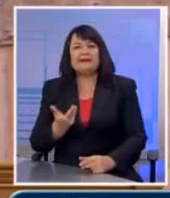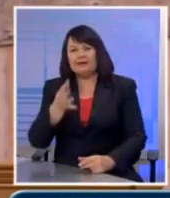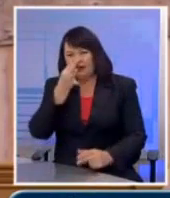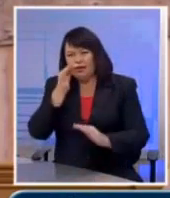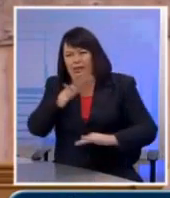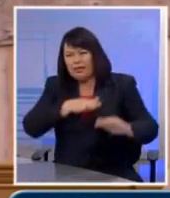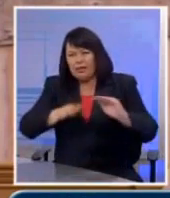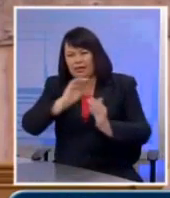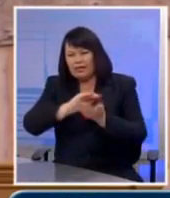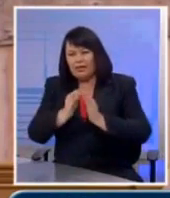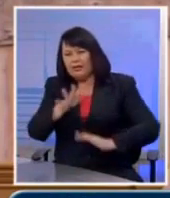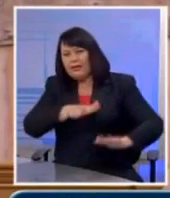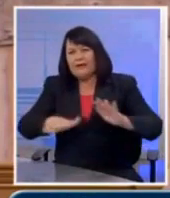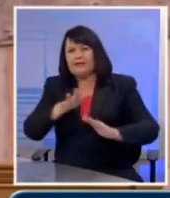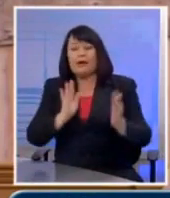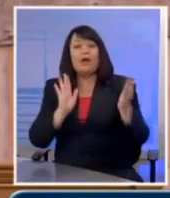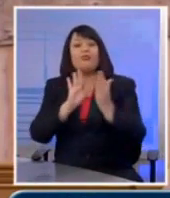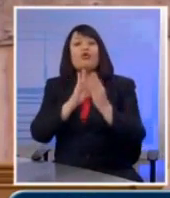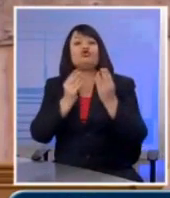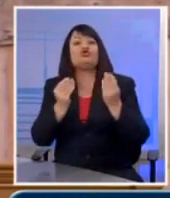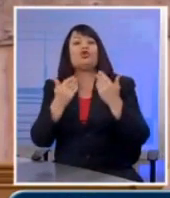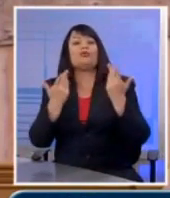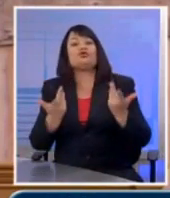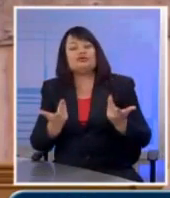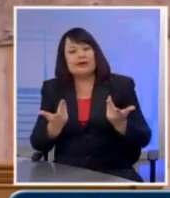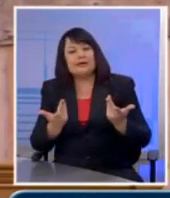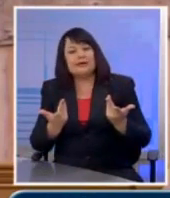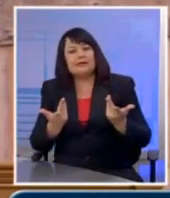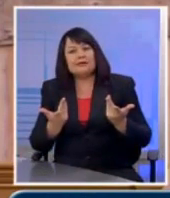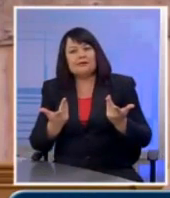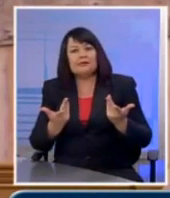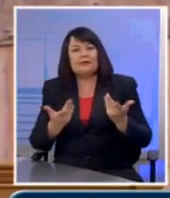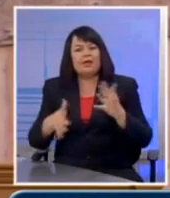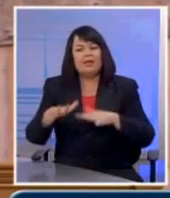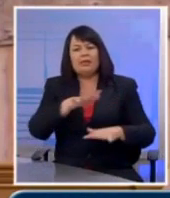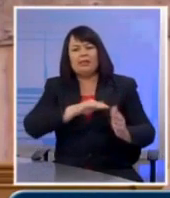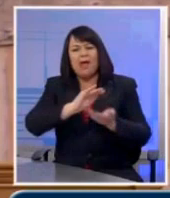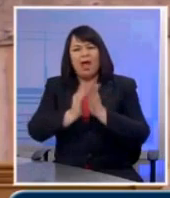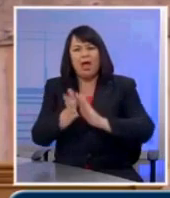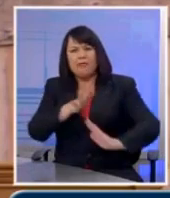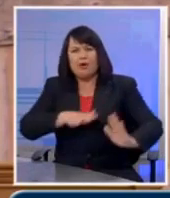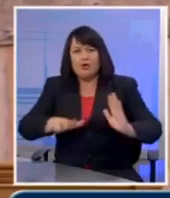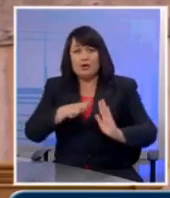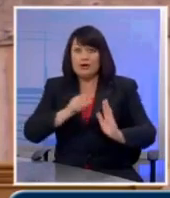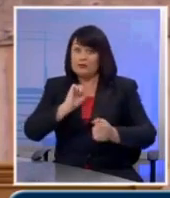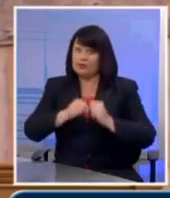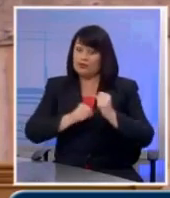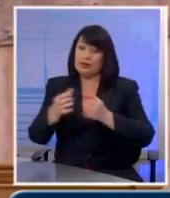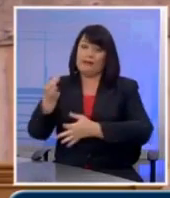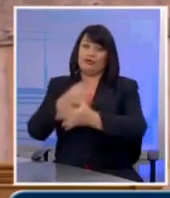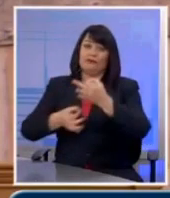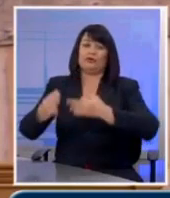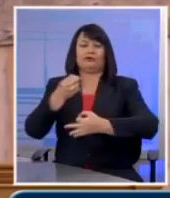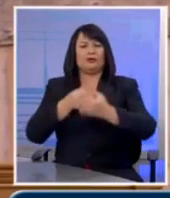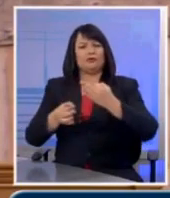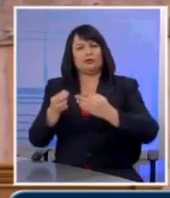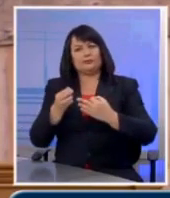διαφθορά και η αντιμετώπιση και της διαφθοράς και της διαπλοκής, τα επιχειρήματα του